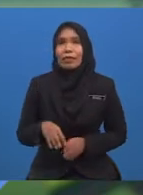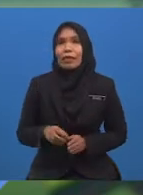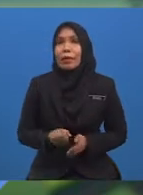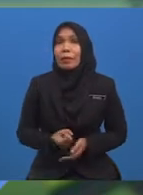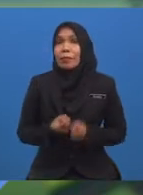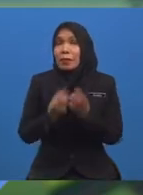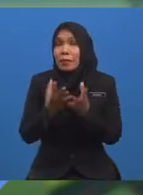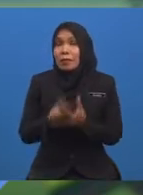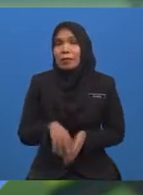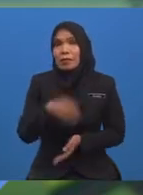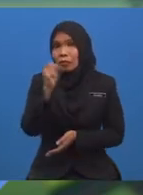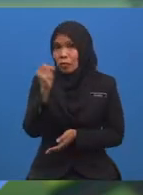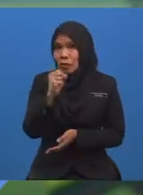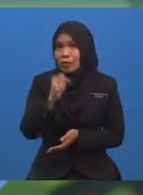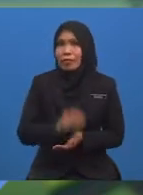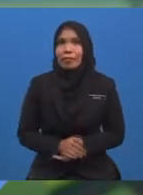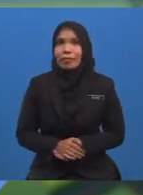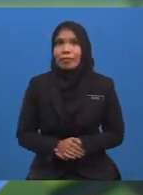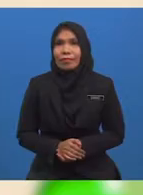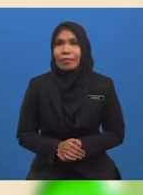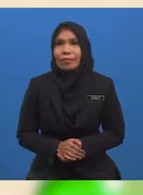menguji kefahaman murid.